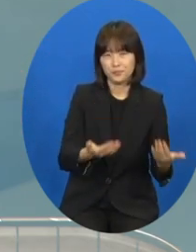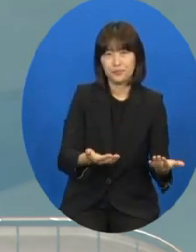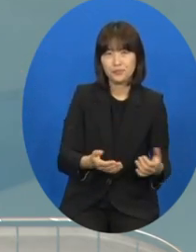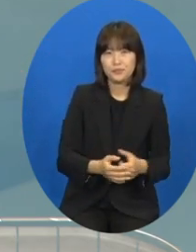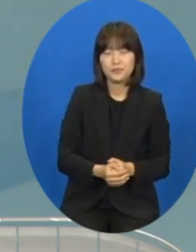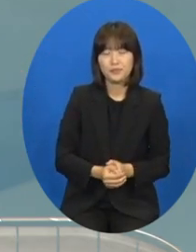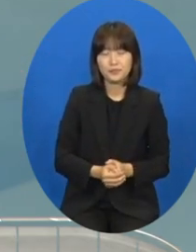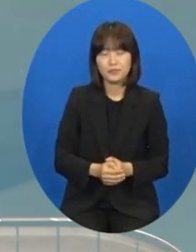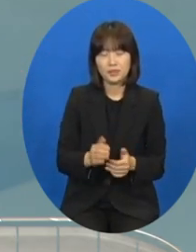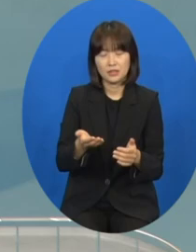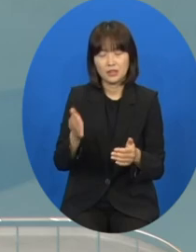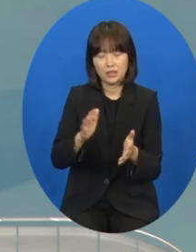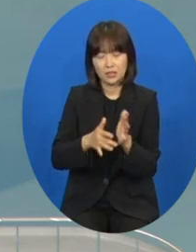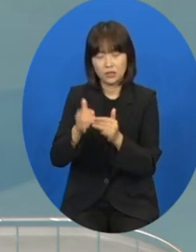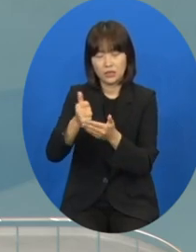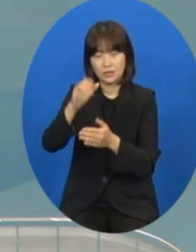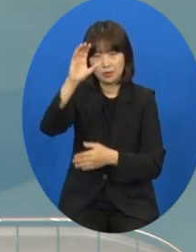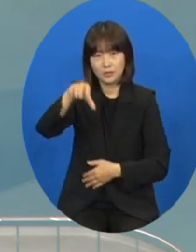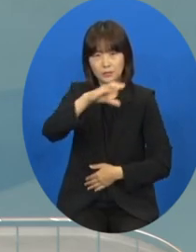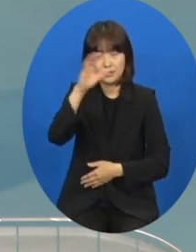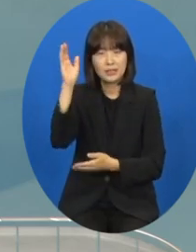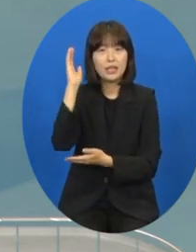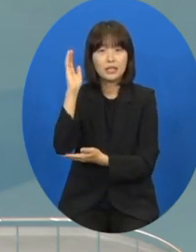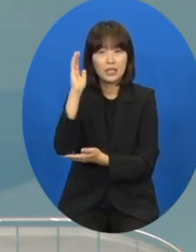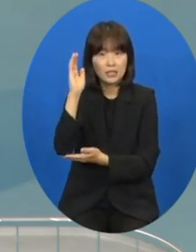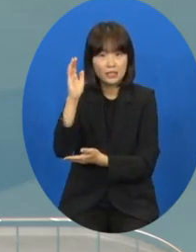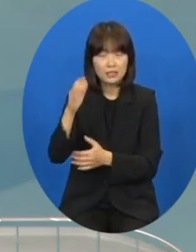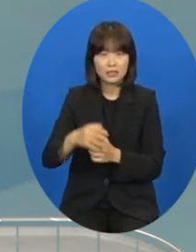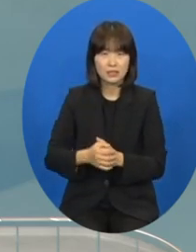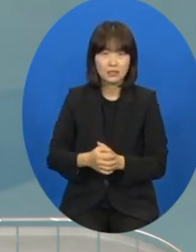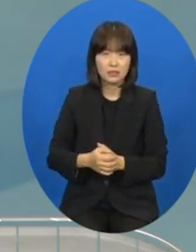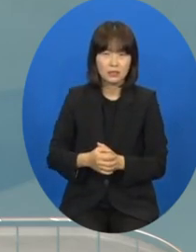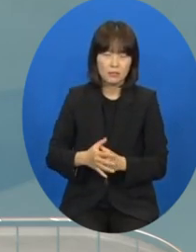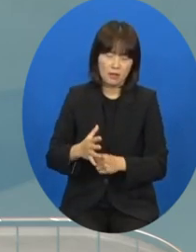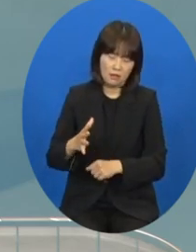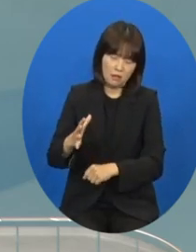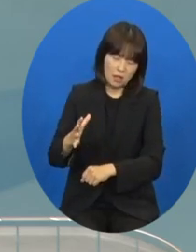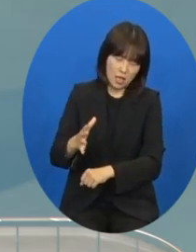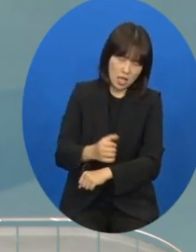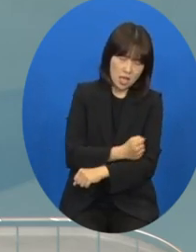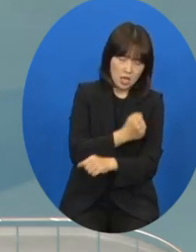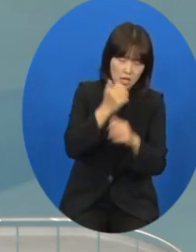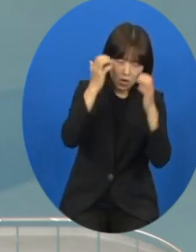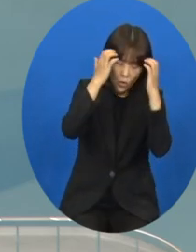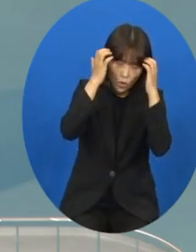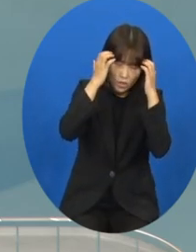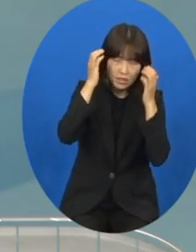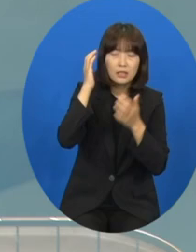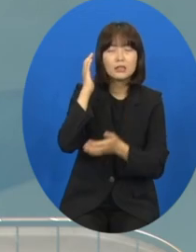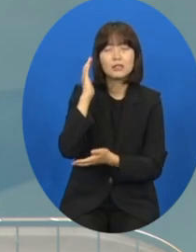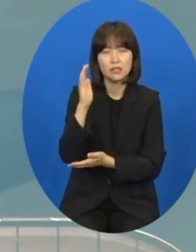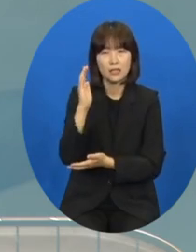예수님의 십자가 이야기는 말할 수 없는 끔찍한 고난의 이야기인데